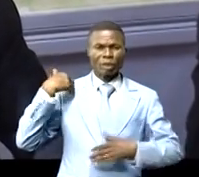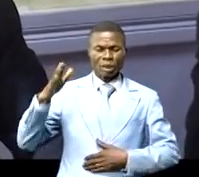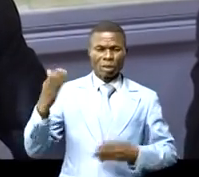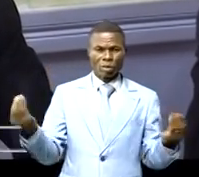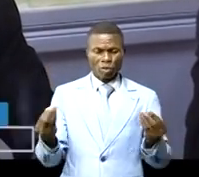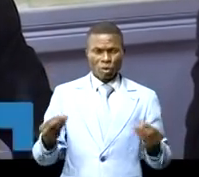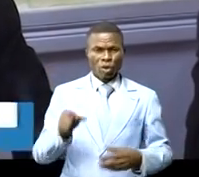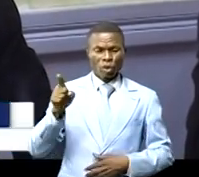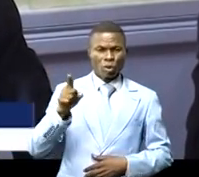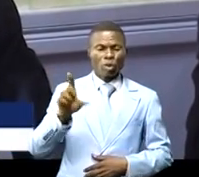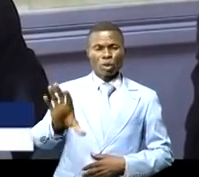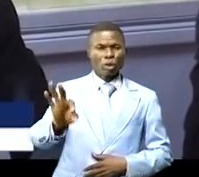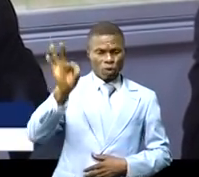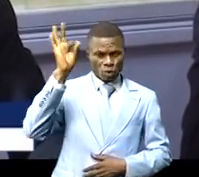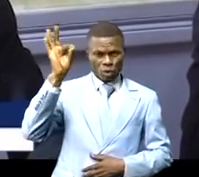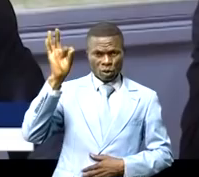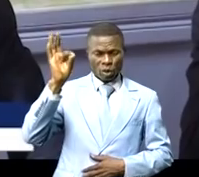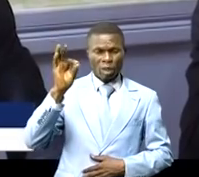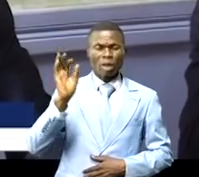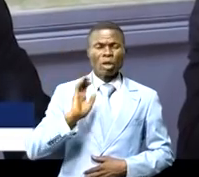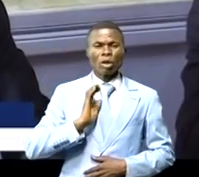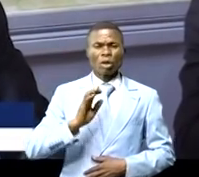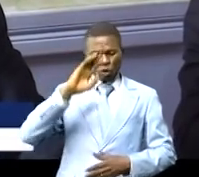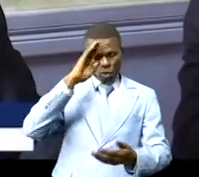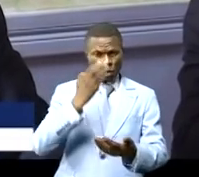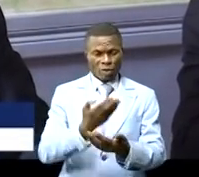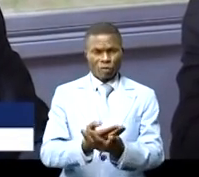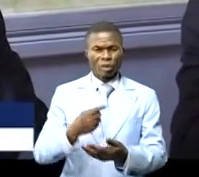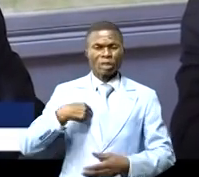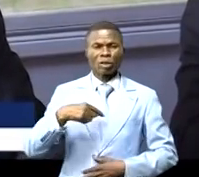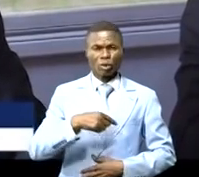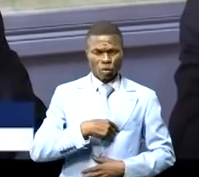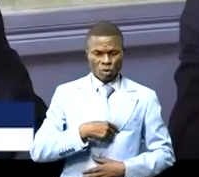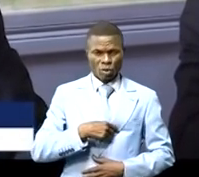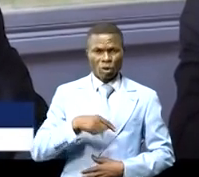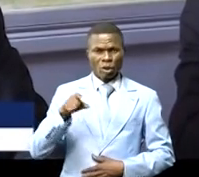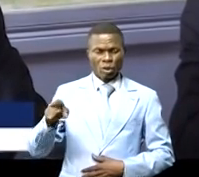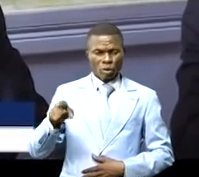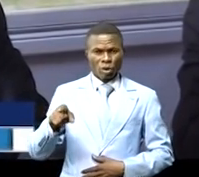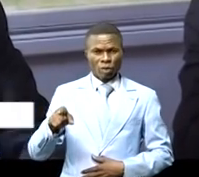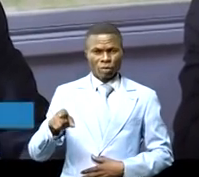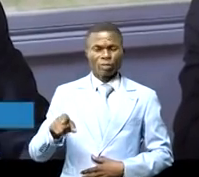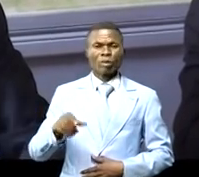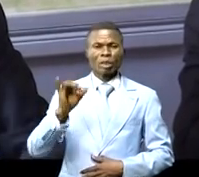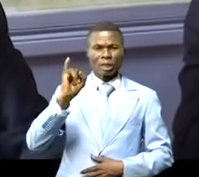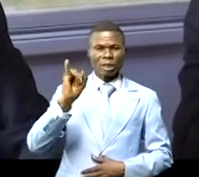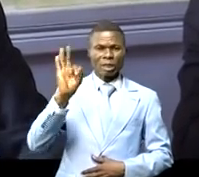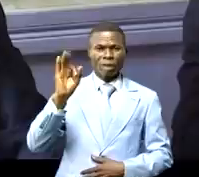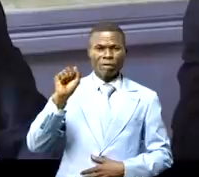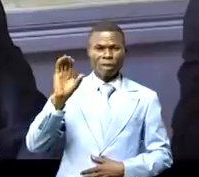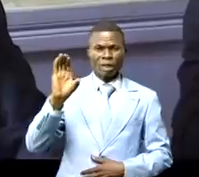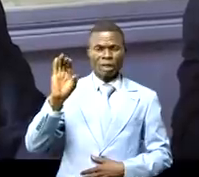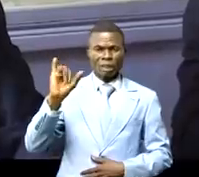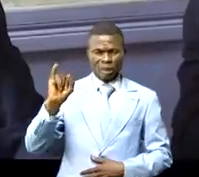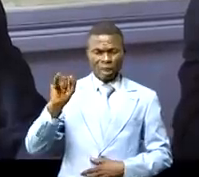d'avoir porté son choix sur l'enfant de notre alma mater, ici, actuellement, il facile, d'où nous